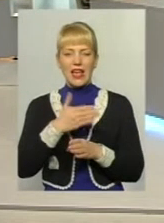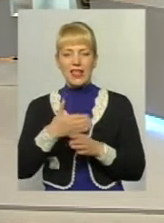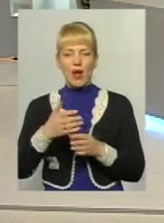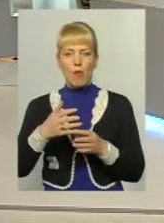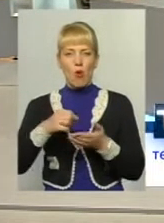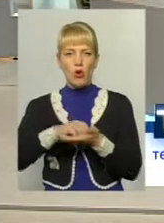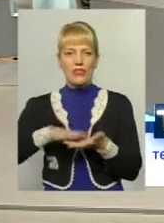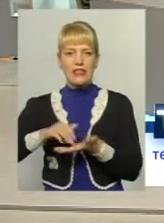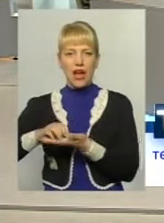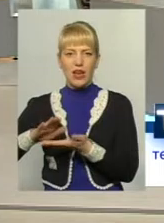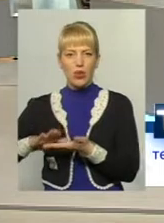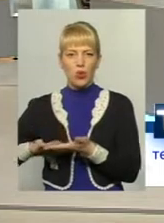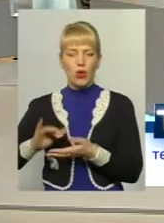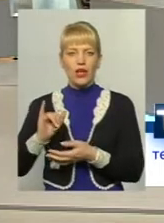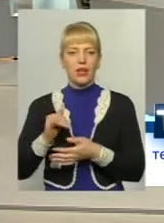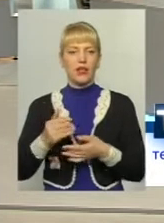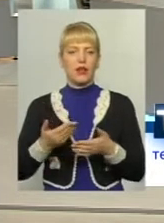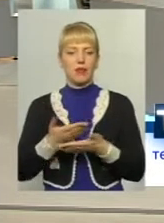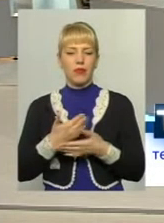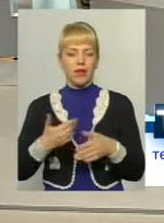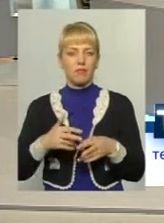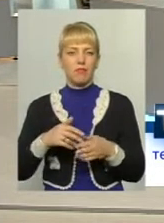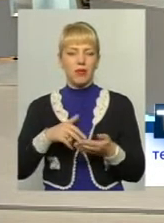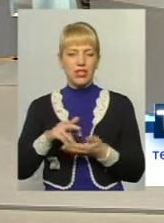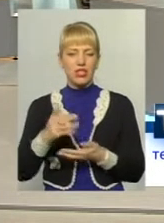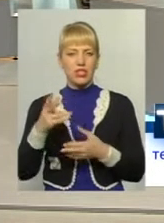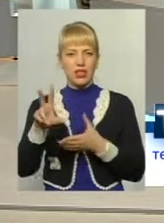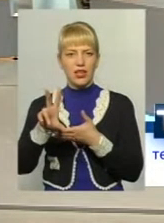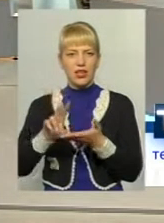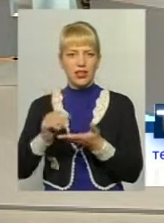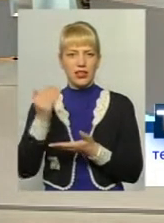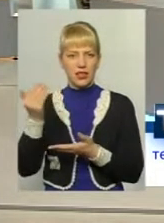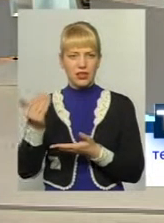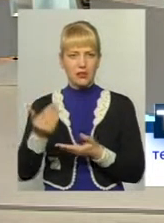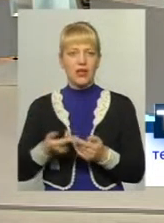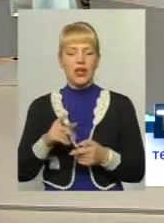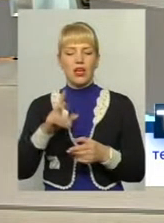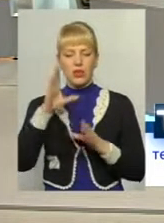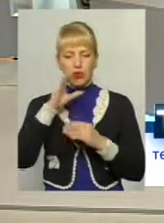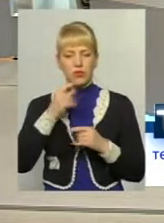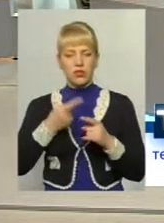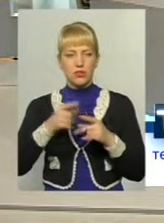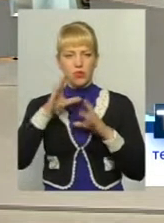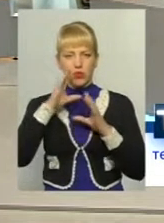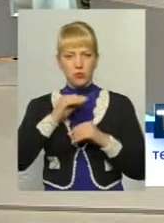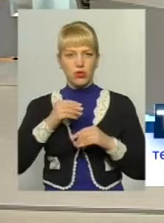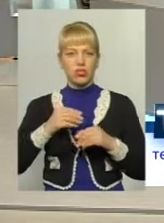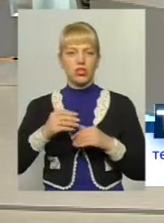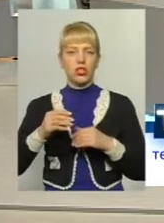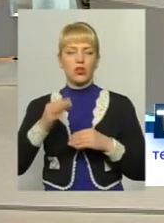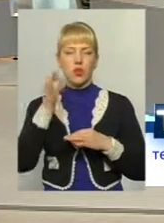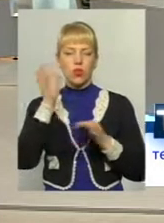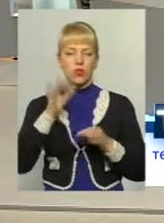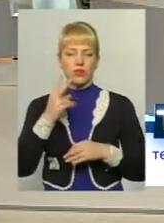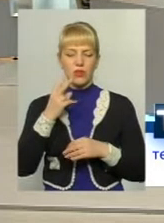Нас проінструктували і допомогли зробити перші кроки для оформлення такого взаємозаліку із Нафтогазом.